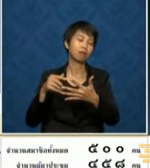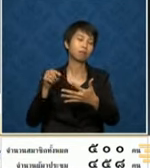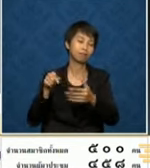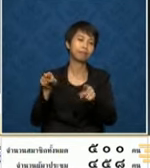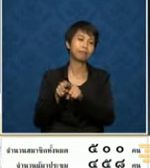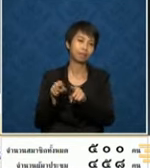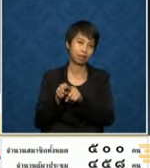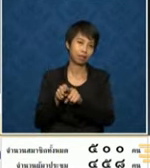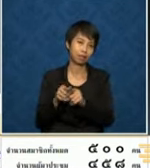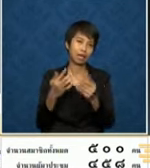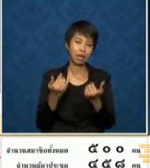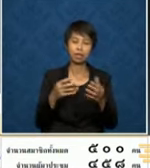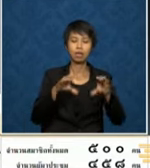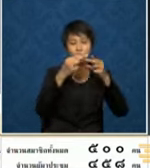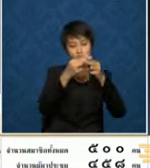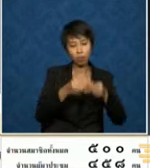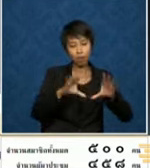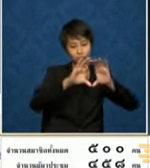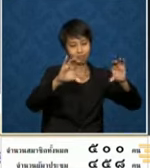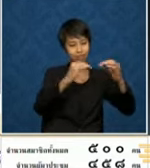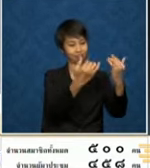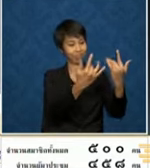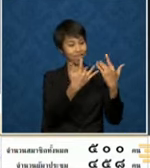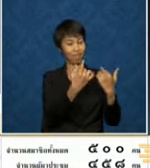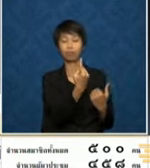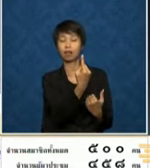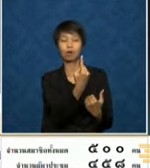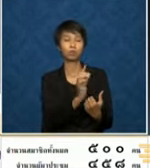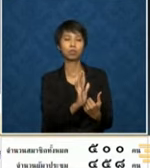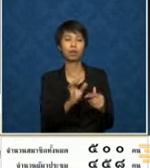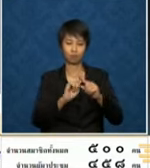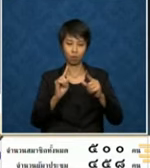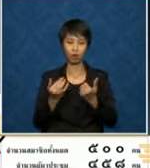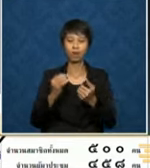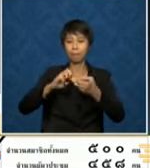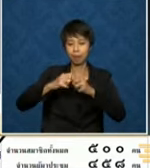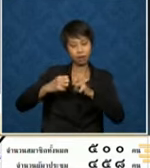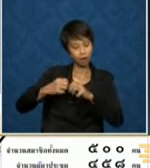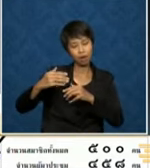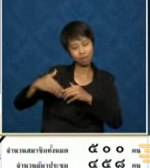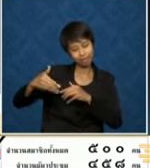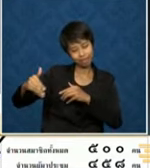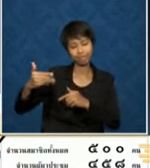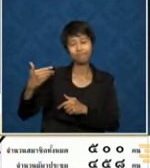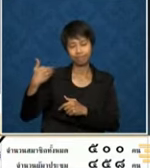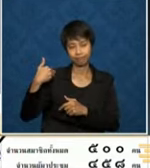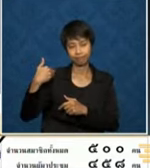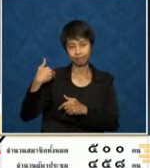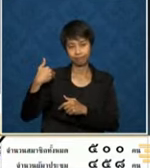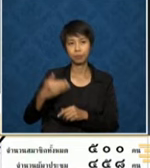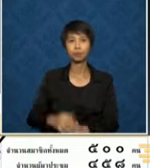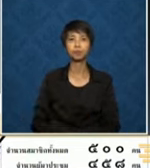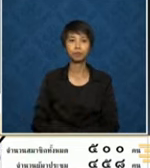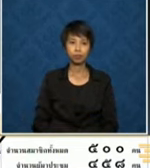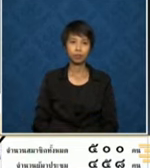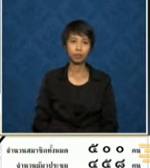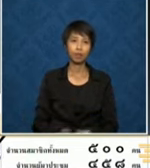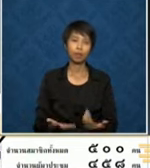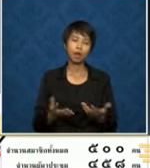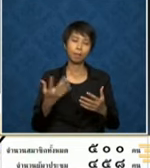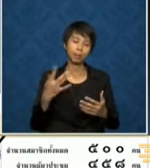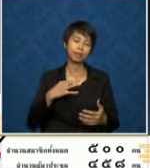ใช่แค่เรื่องแอร์ค่ะต่อให้พูดมาเรื่อยๆเนี่ยก็จะมีปัญหาแบบนี้ทั้งสิ้นนะคะยังมีเรื่องของเสื้อผ้